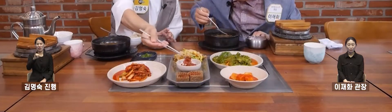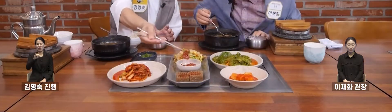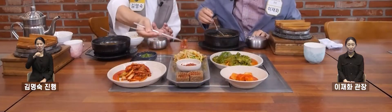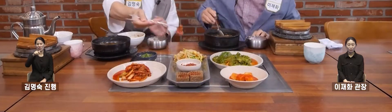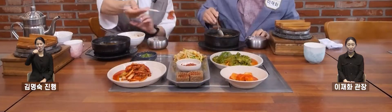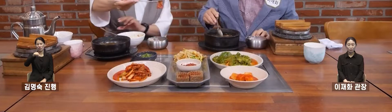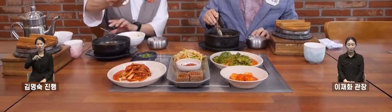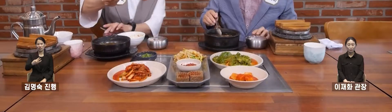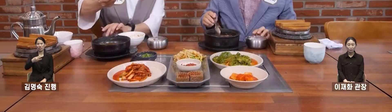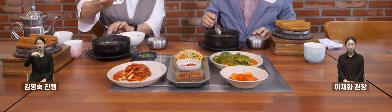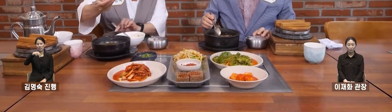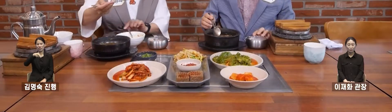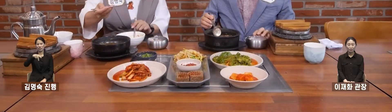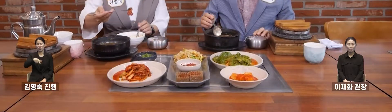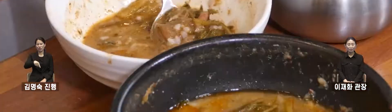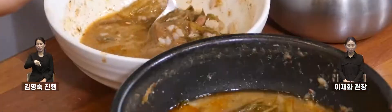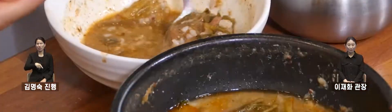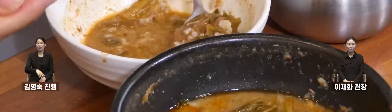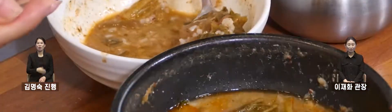어리굴젓을 하나 올려 먹어볼래요.